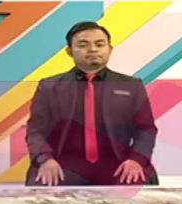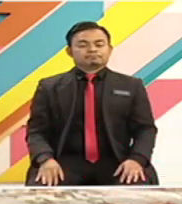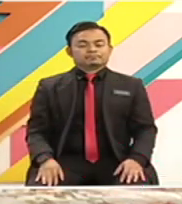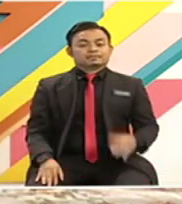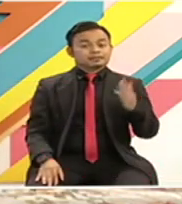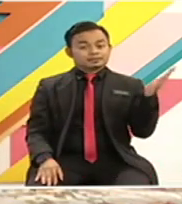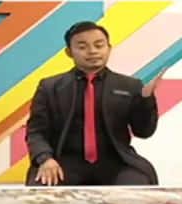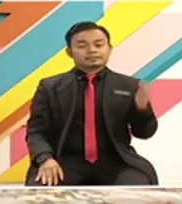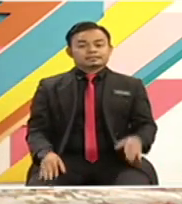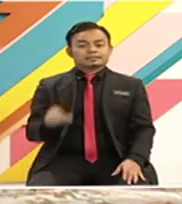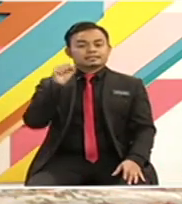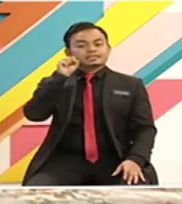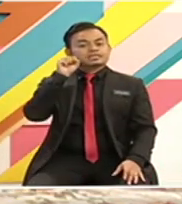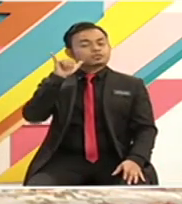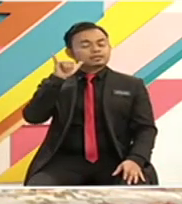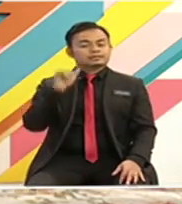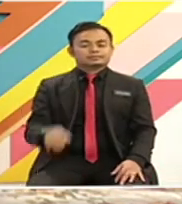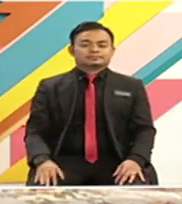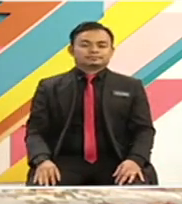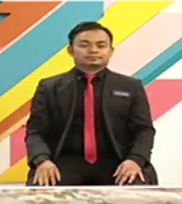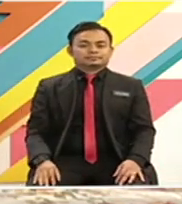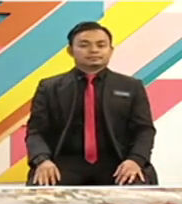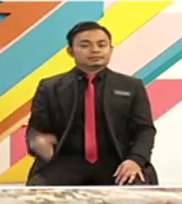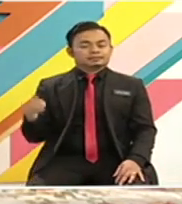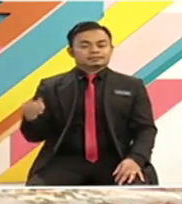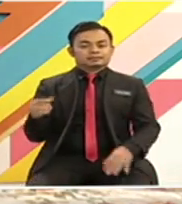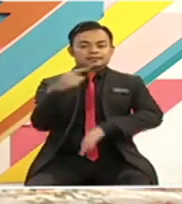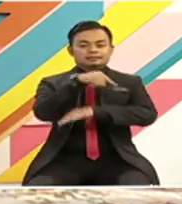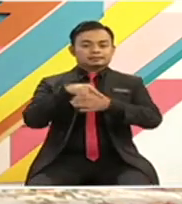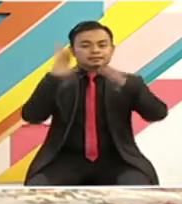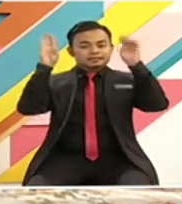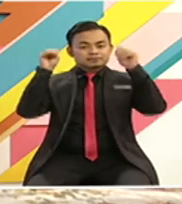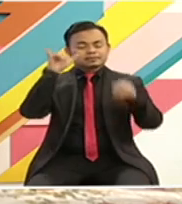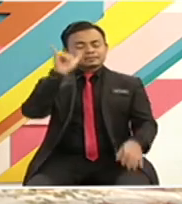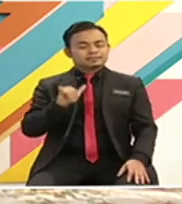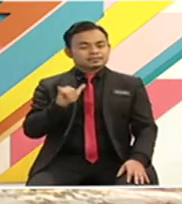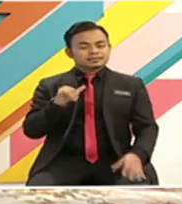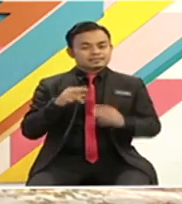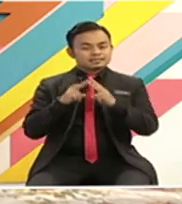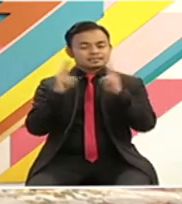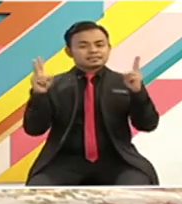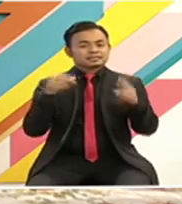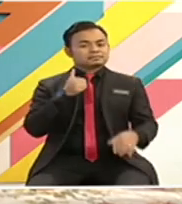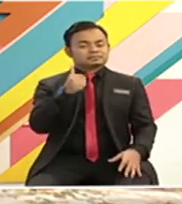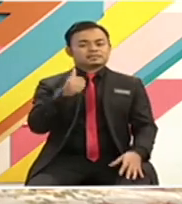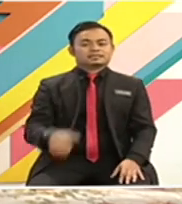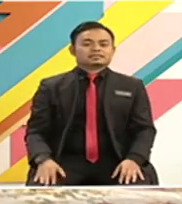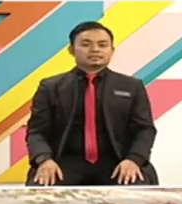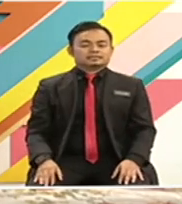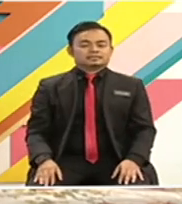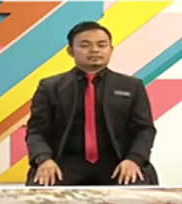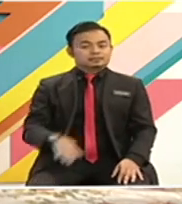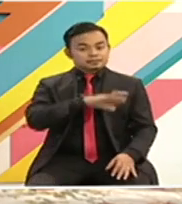enak ini kirim aja Sabtu Sabtu yang sangat menarik tapi sebelum itu Saya mengingatkan anda semua untuk senja setelah